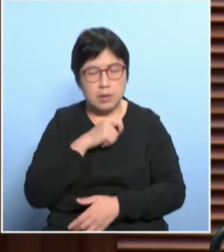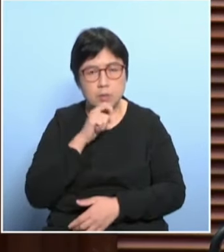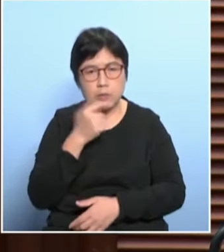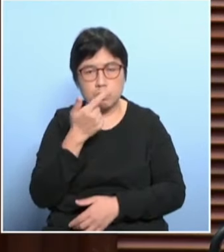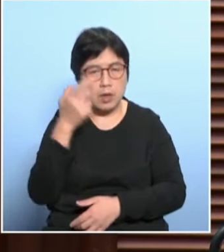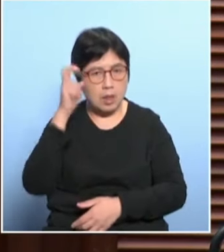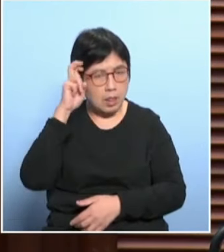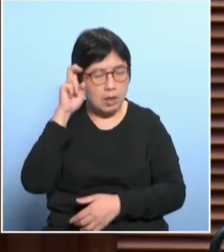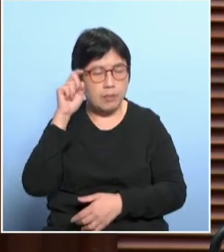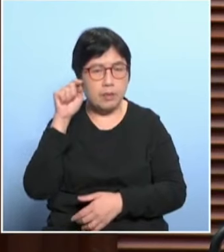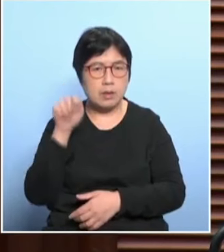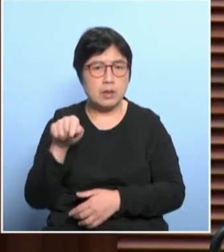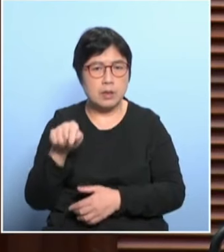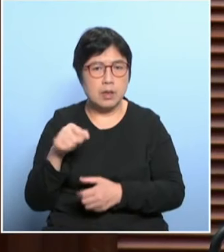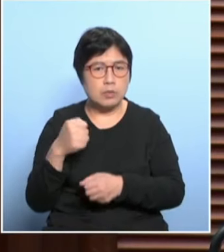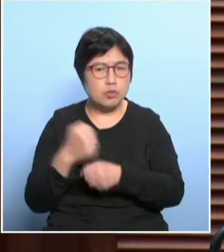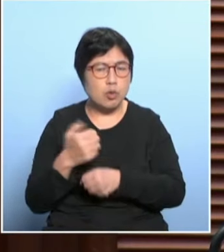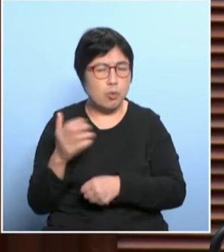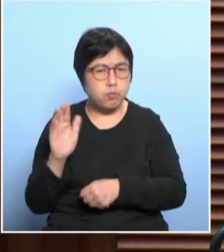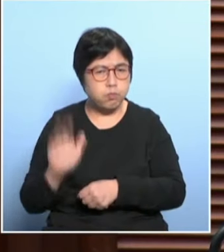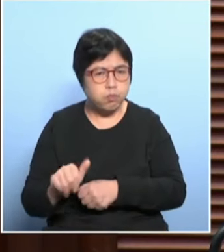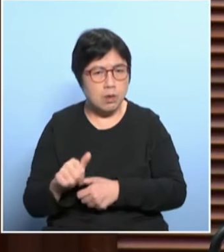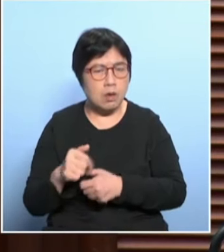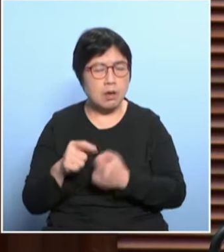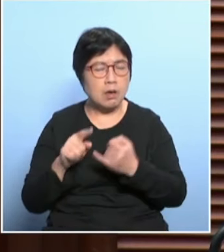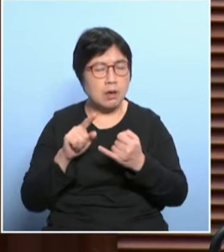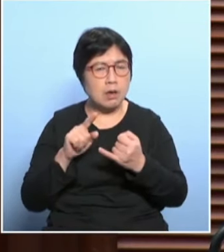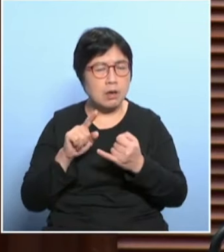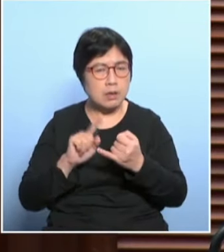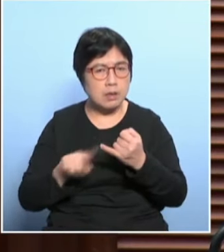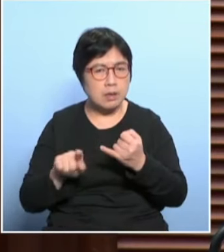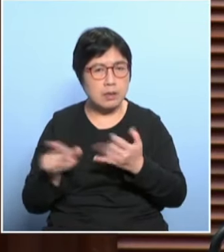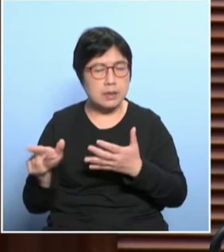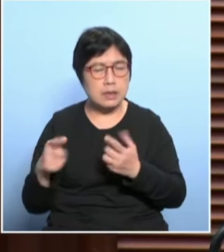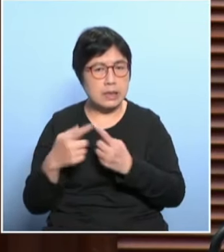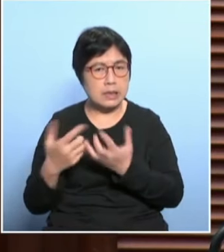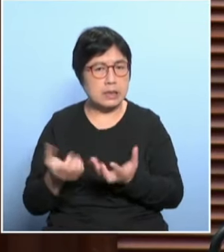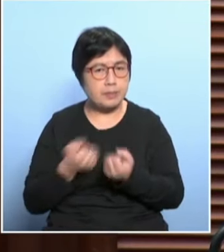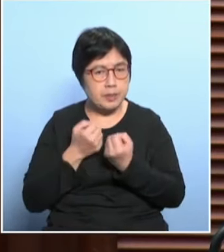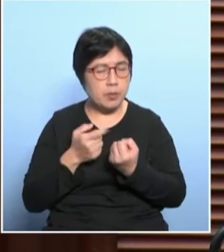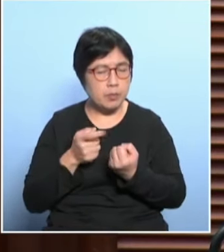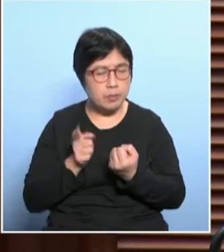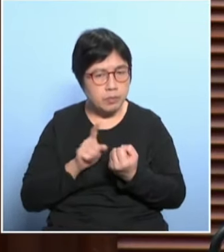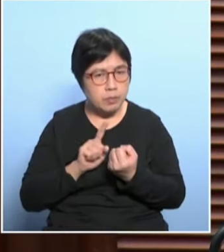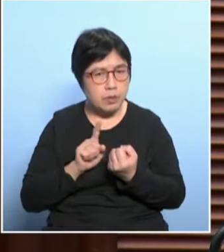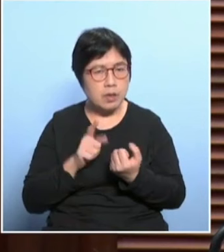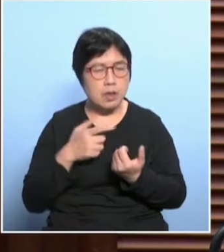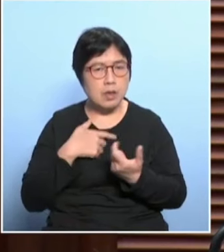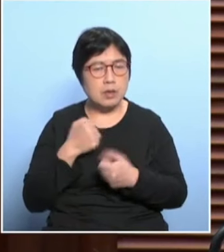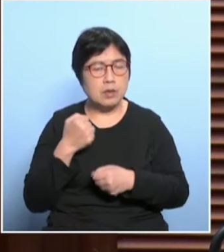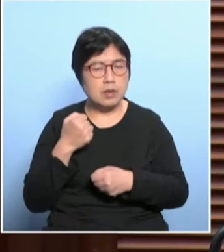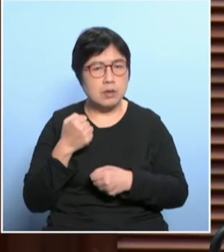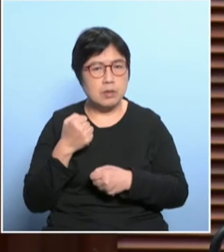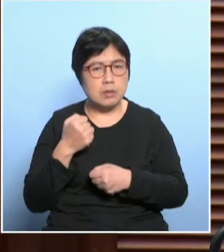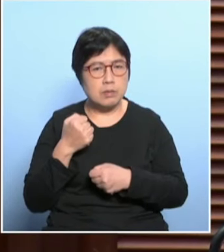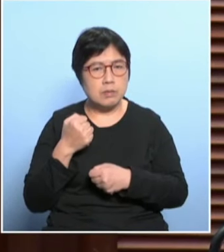考慮咗佢嗰個可執行性個效果同埋市民嘅接受程度咧，我哋係做咗